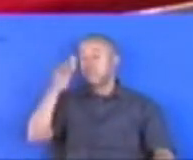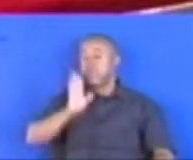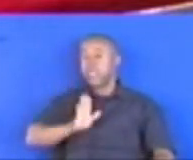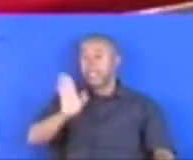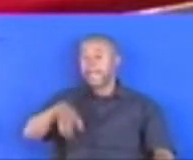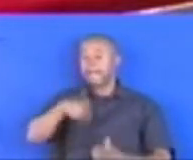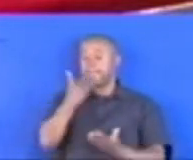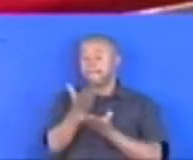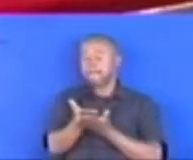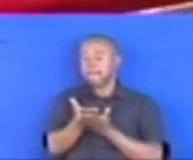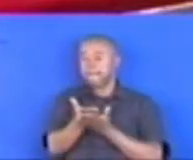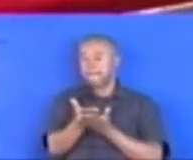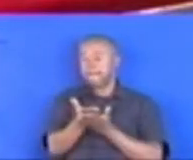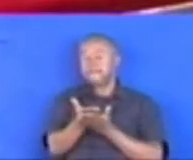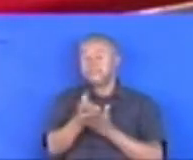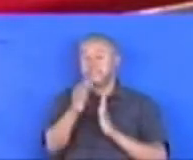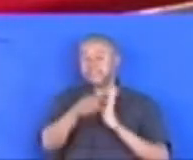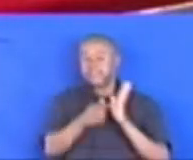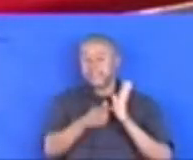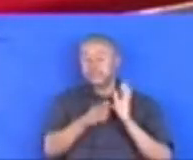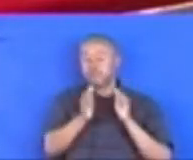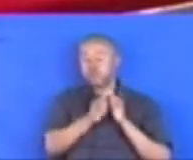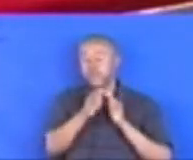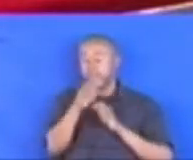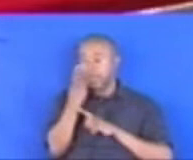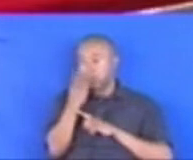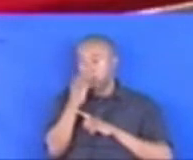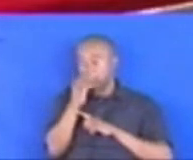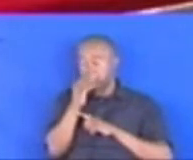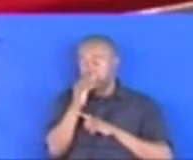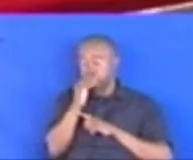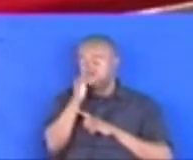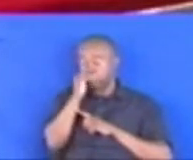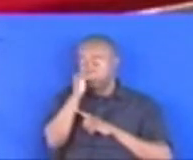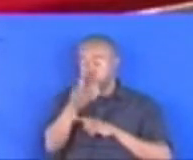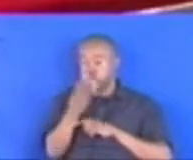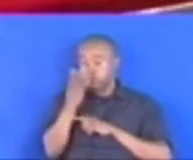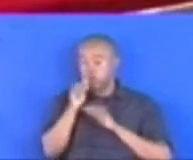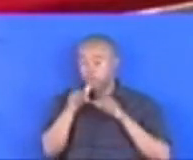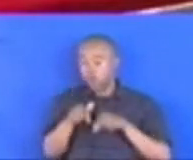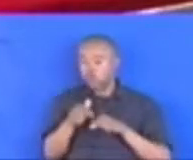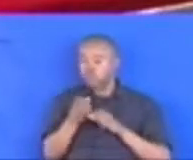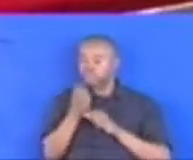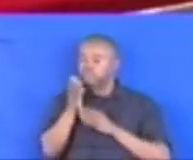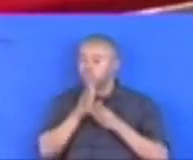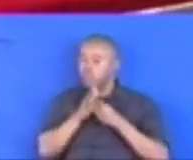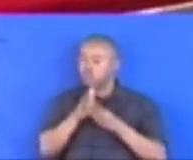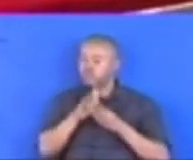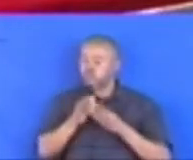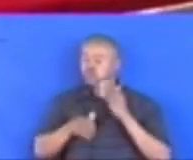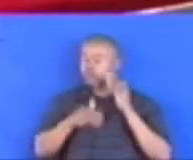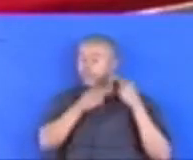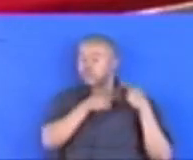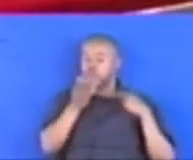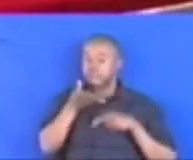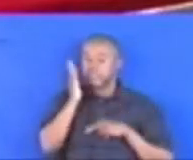aliyowasilisha kwenye bunge lako tukufu tarehe 13 Aprili mwaka huu, ambayo imetoa mwelekeo wa majukumu ya serikali kwa